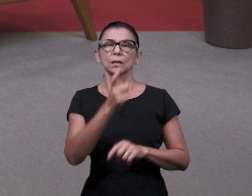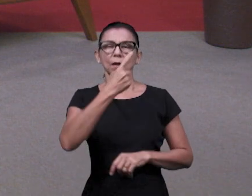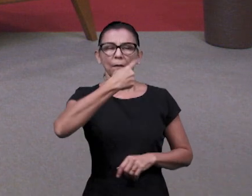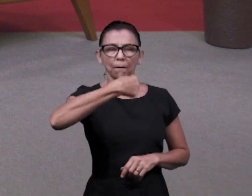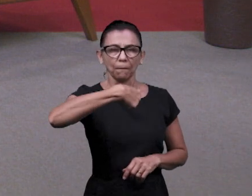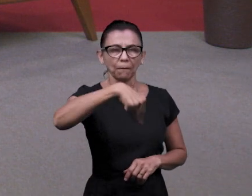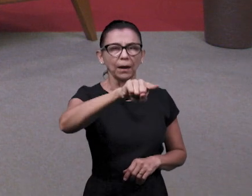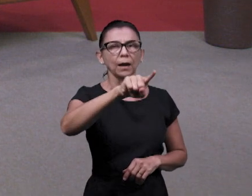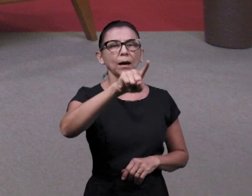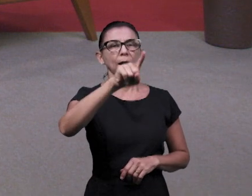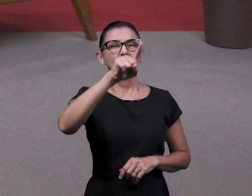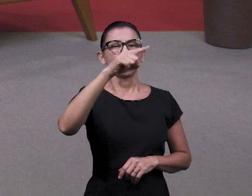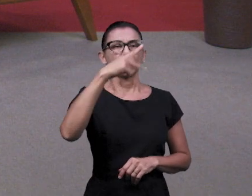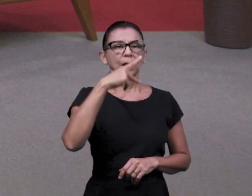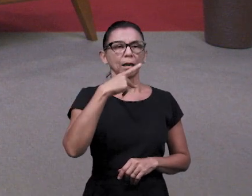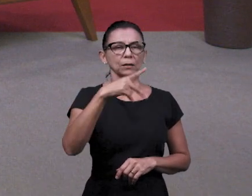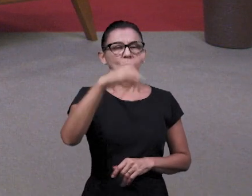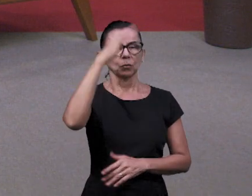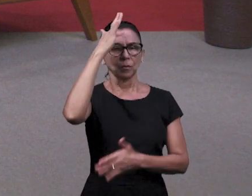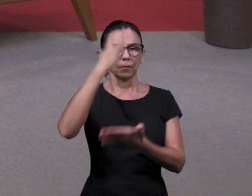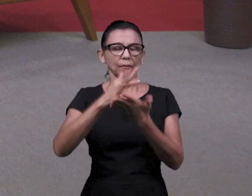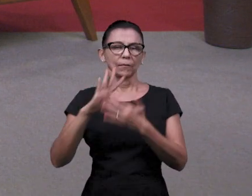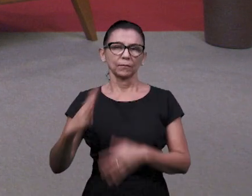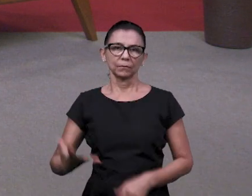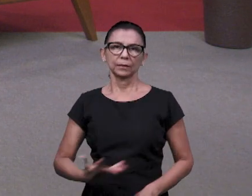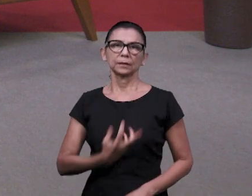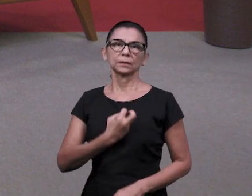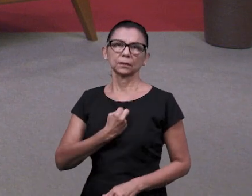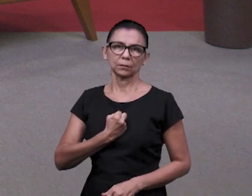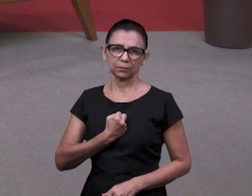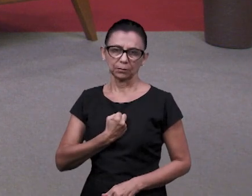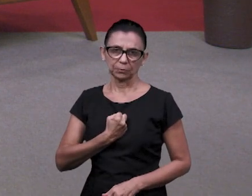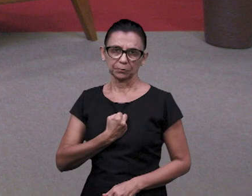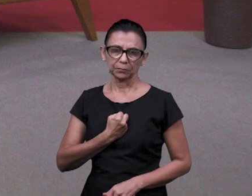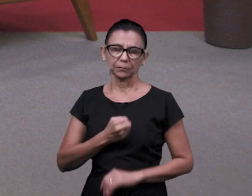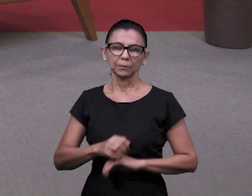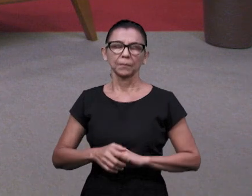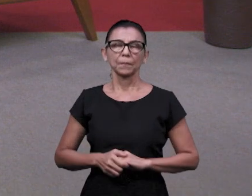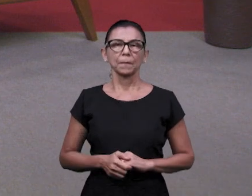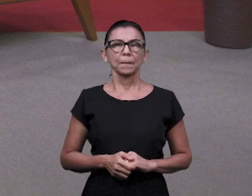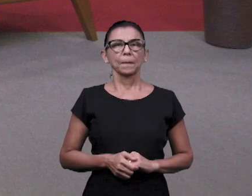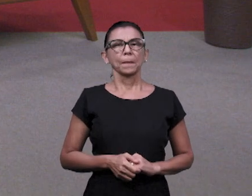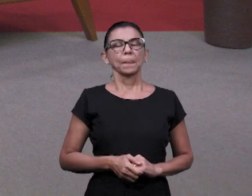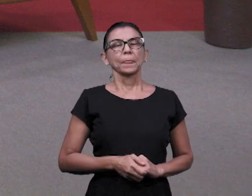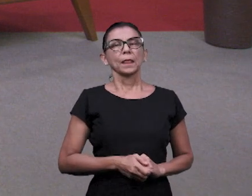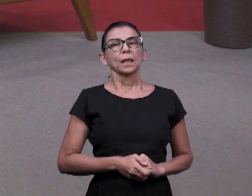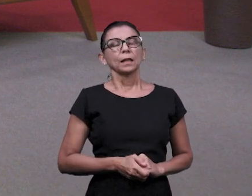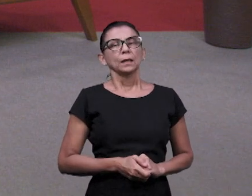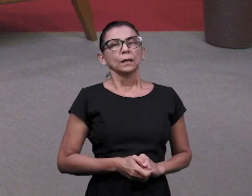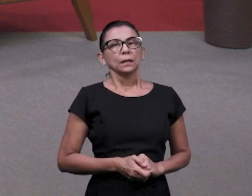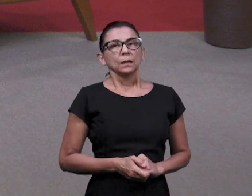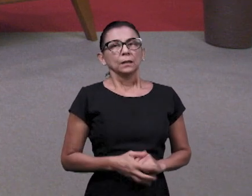peu, on revient vers l'école biblique dominicale. Mais un des aspects intéressants, Daniel,